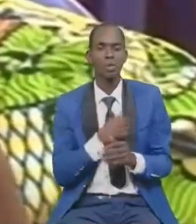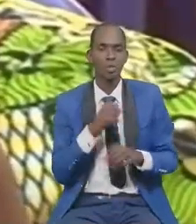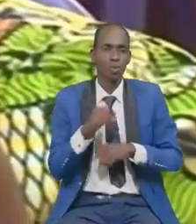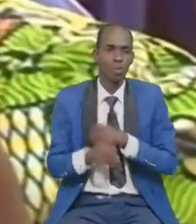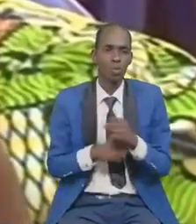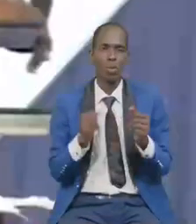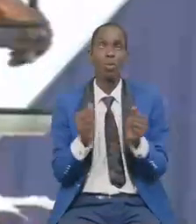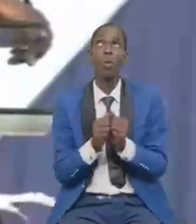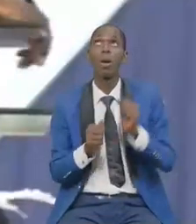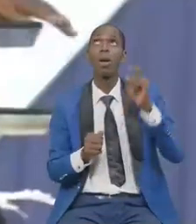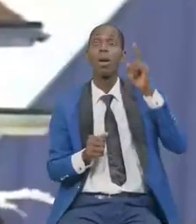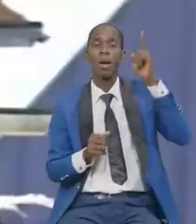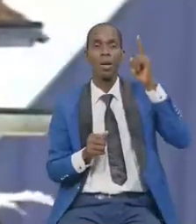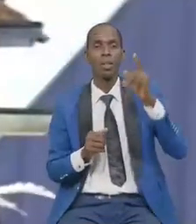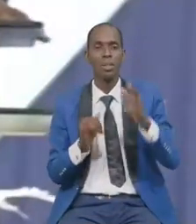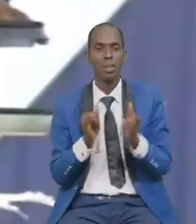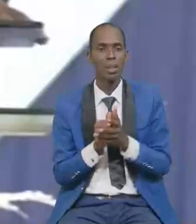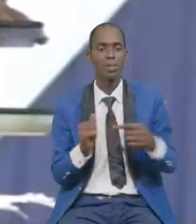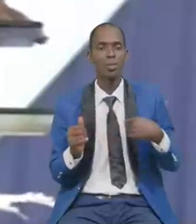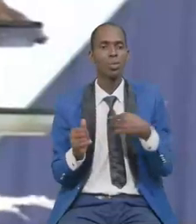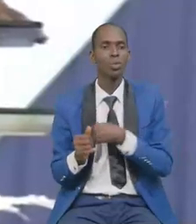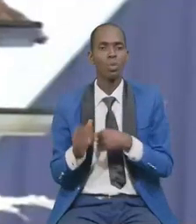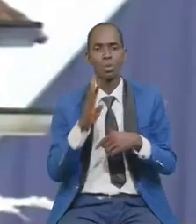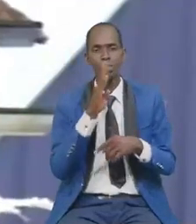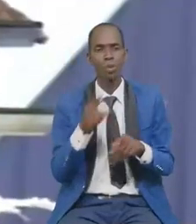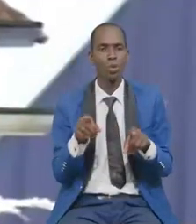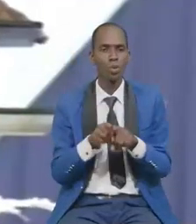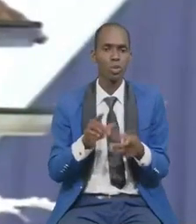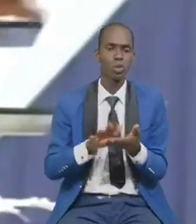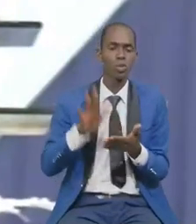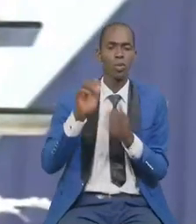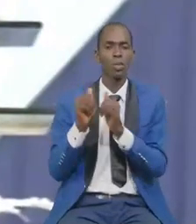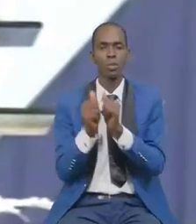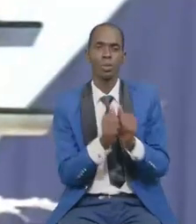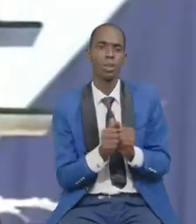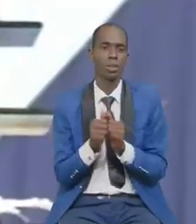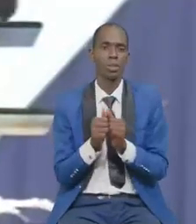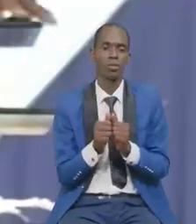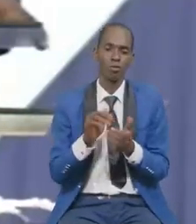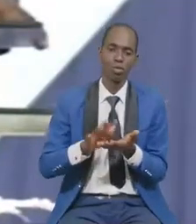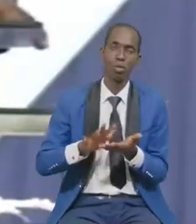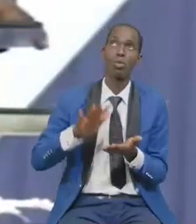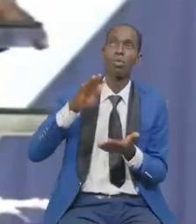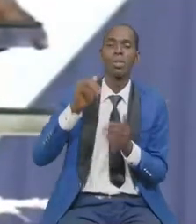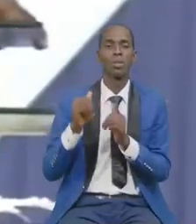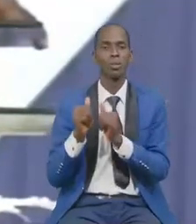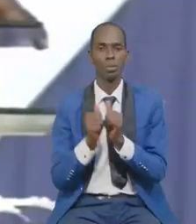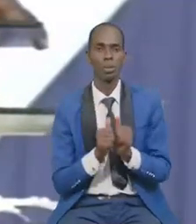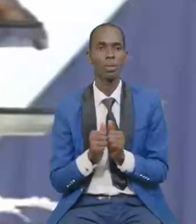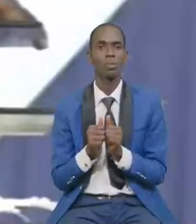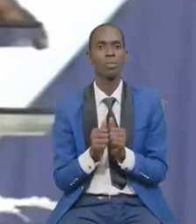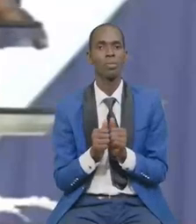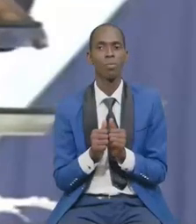lui, afin d'être glorifiés avec lui. Glorifiés avec lui. Nous